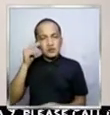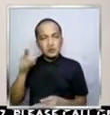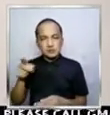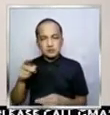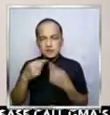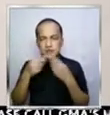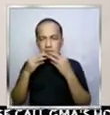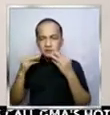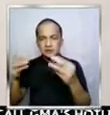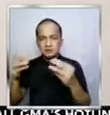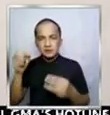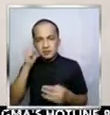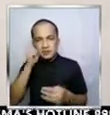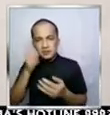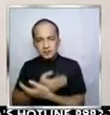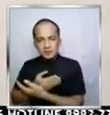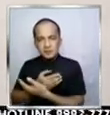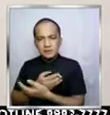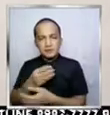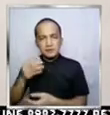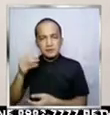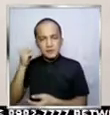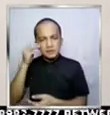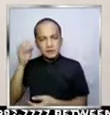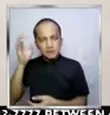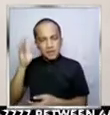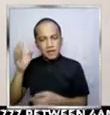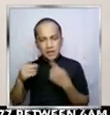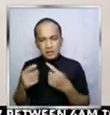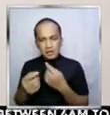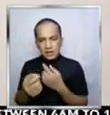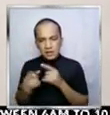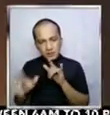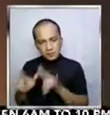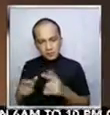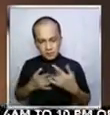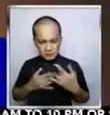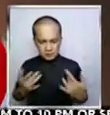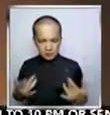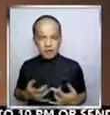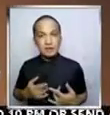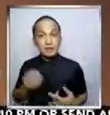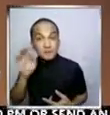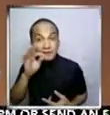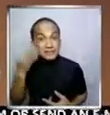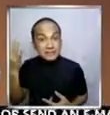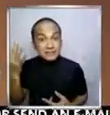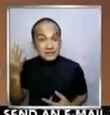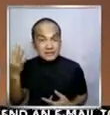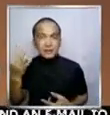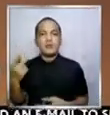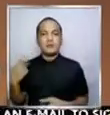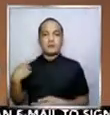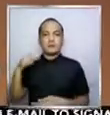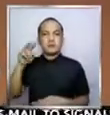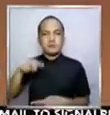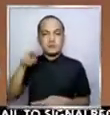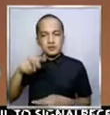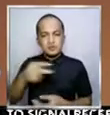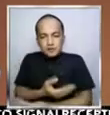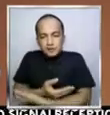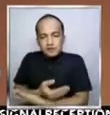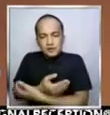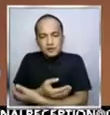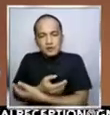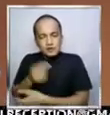baby Tilan Katana, "I love you with all my heart" in French. May pa-video pa habang karaga si Tilan na